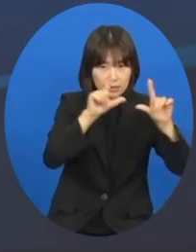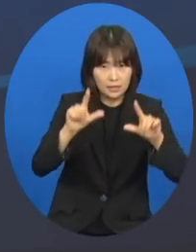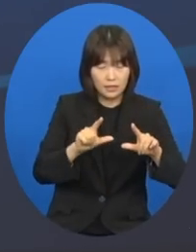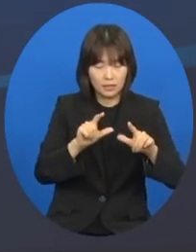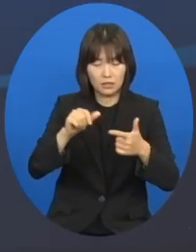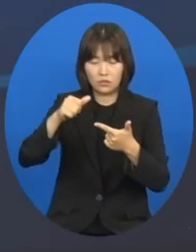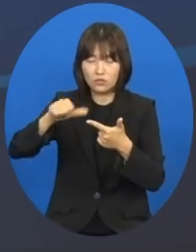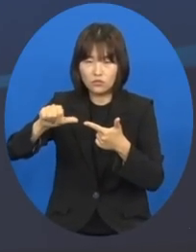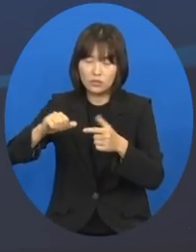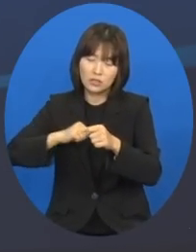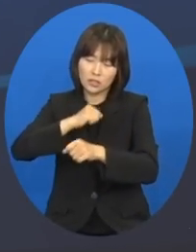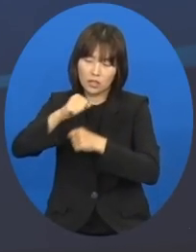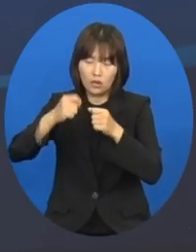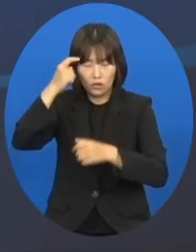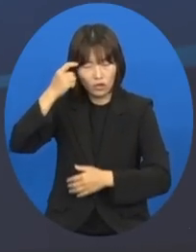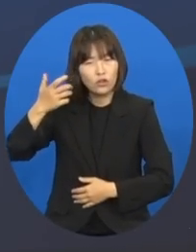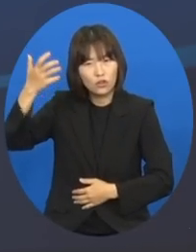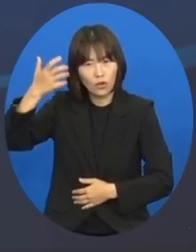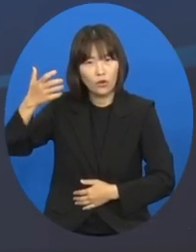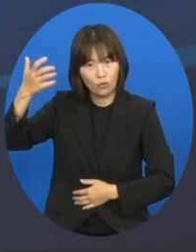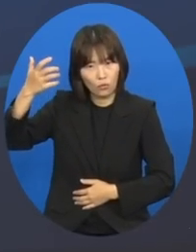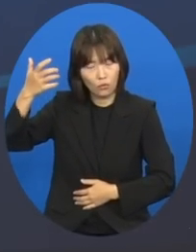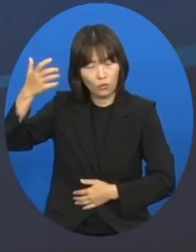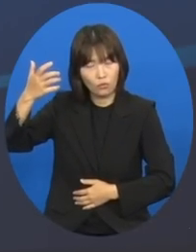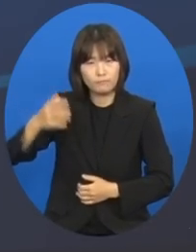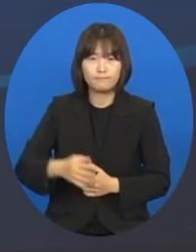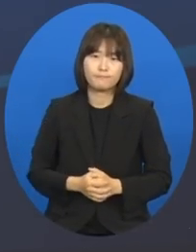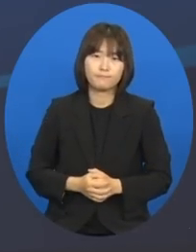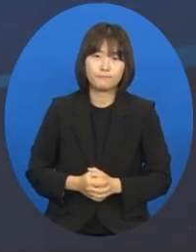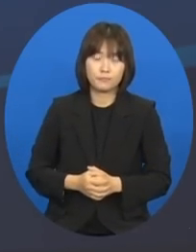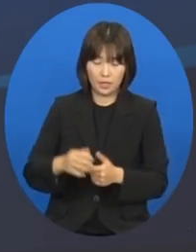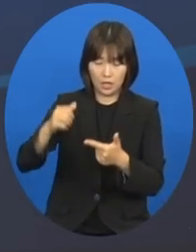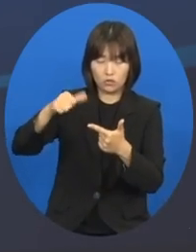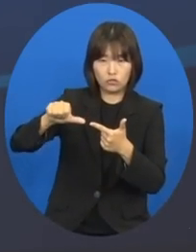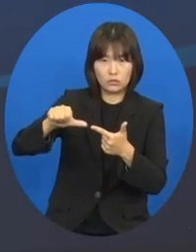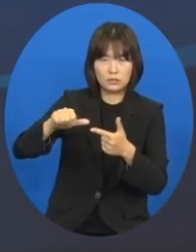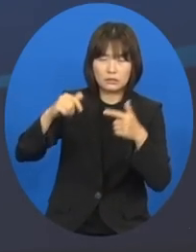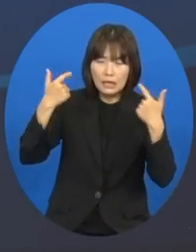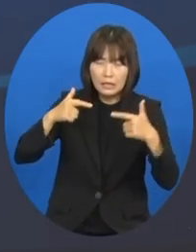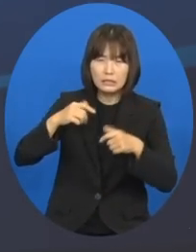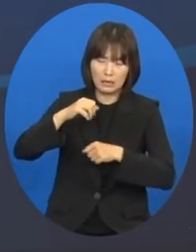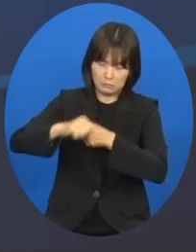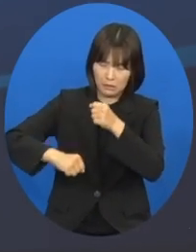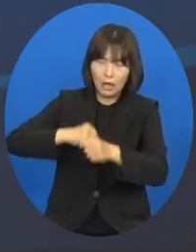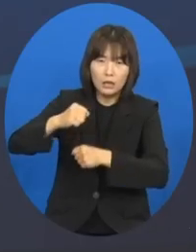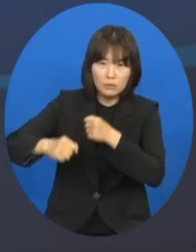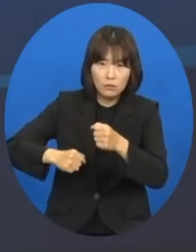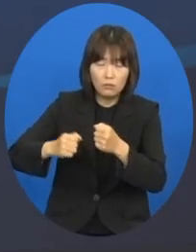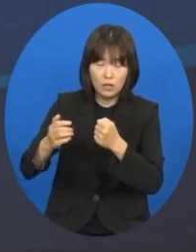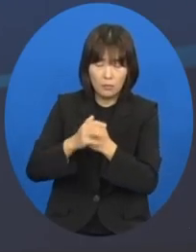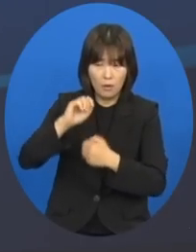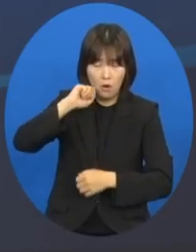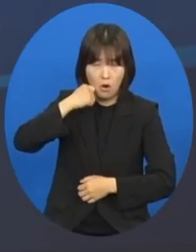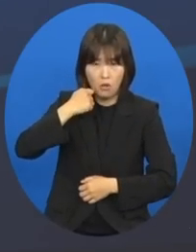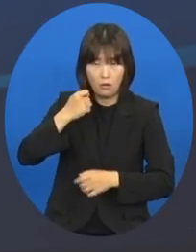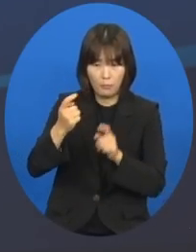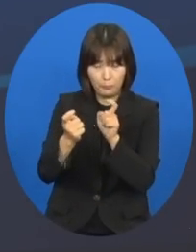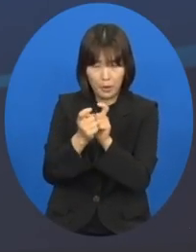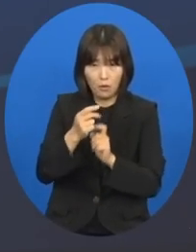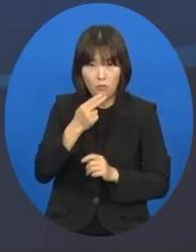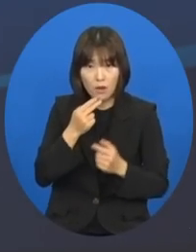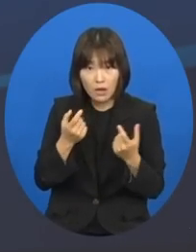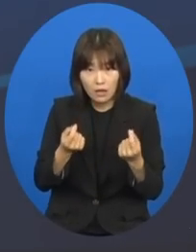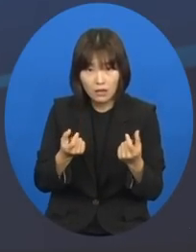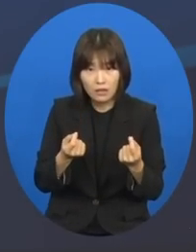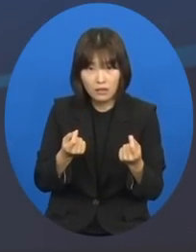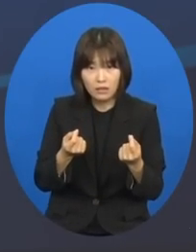자유로운 영혼 그러면 둘째는 늘 제멋대로 하니까 아무런 어려움이 없을 것 같죠 심리적인 압박이